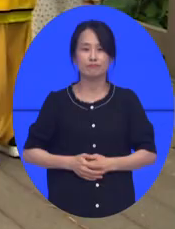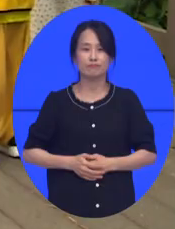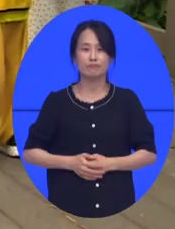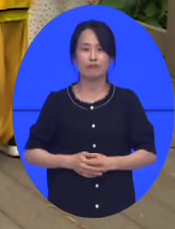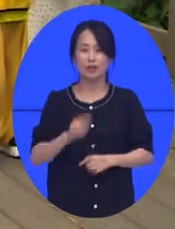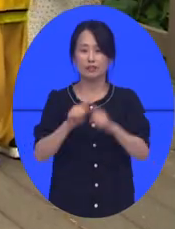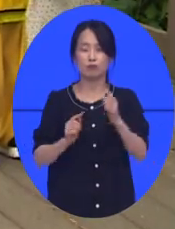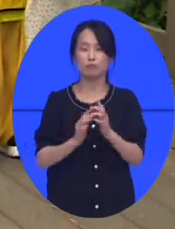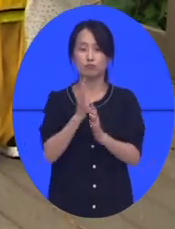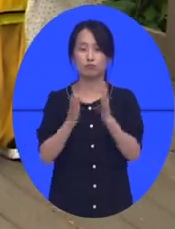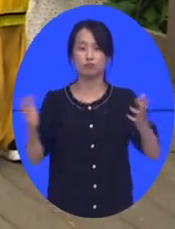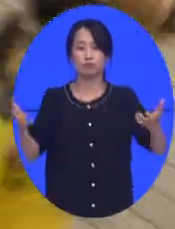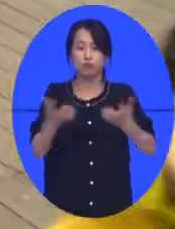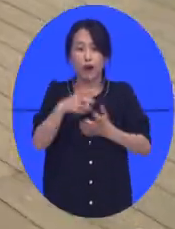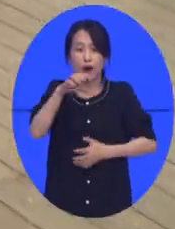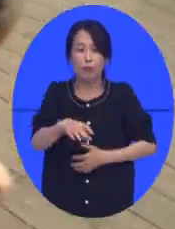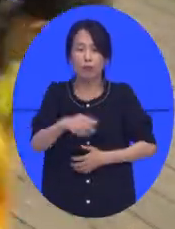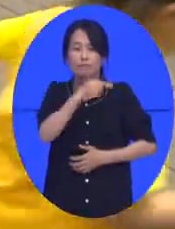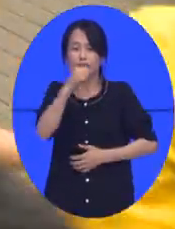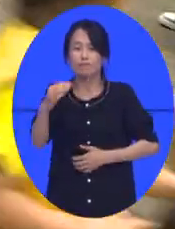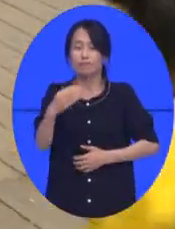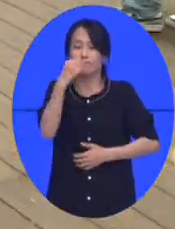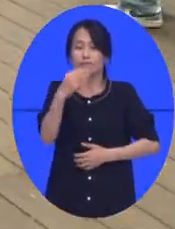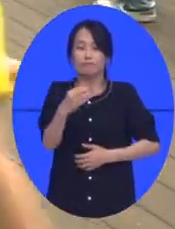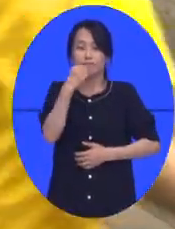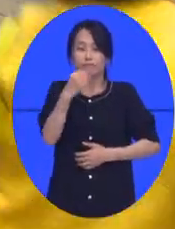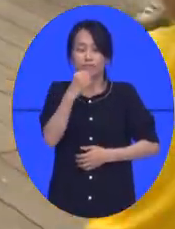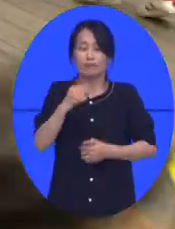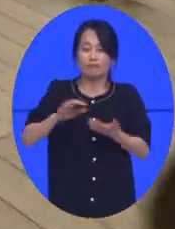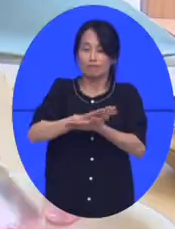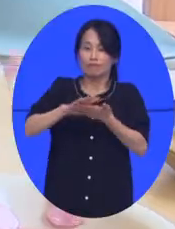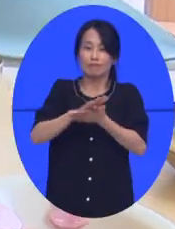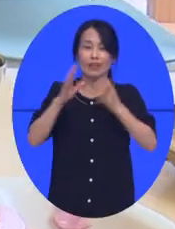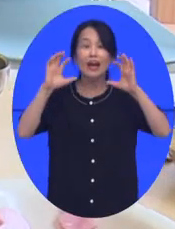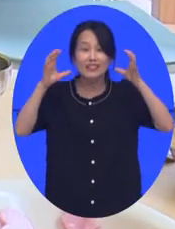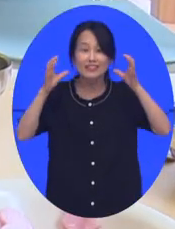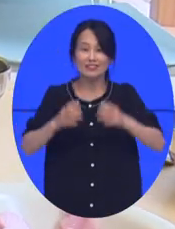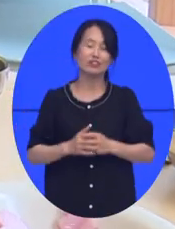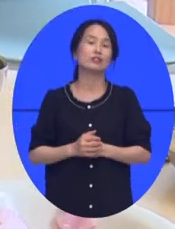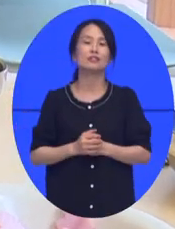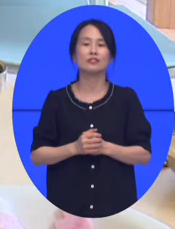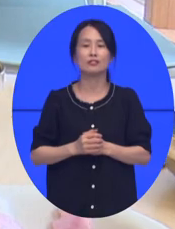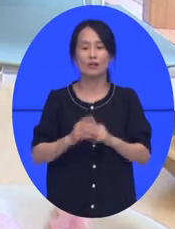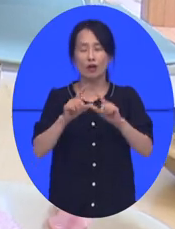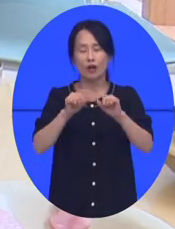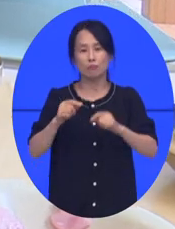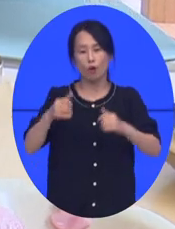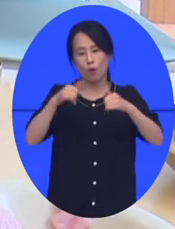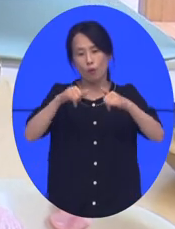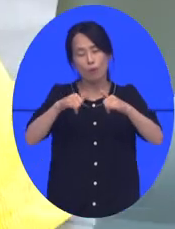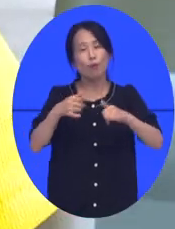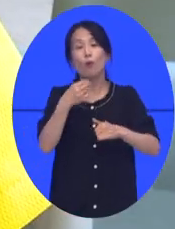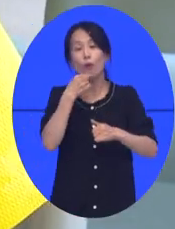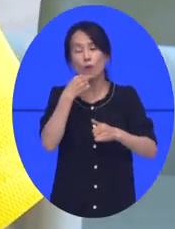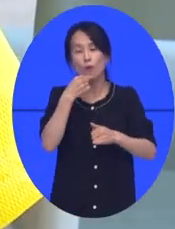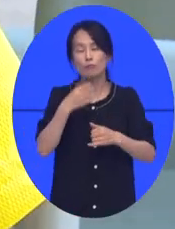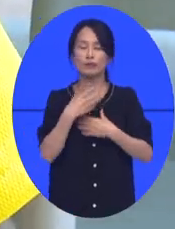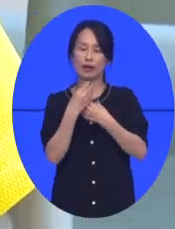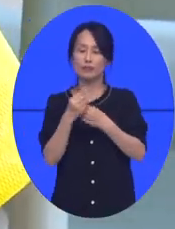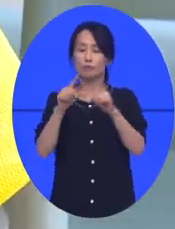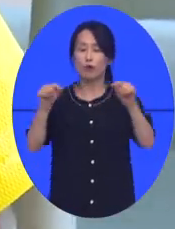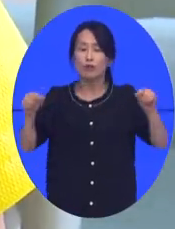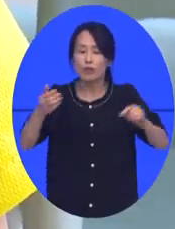울창한 숲에서 피톤치드를 마시면서 뛰놀고 있는 아이들. 식품 첨가물 없는 안심 먹거리로 구성된